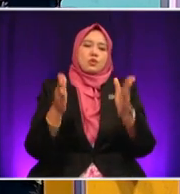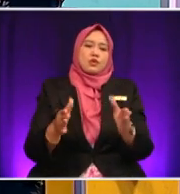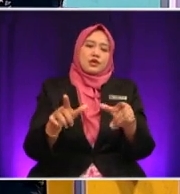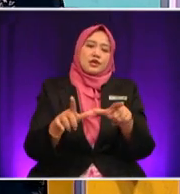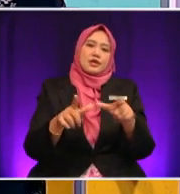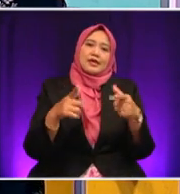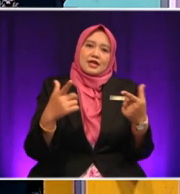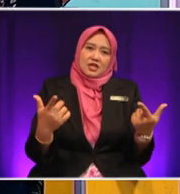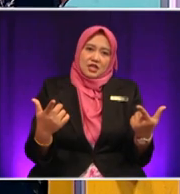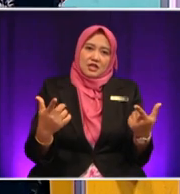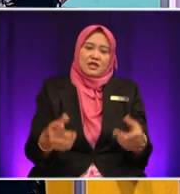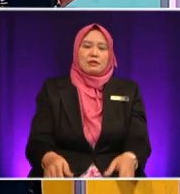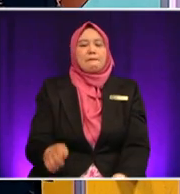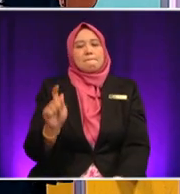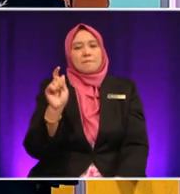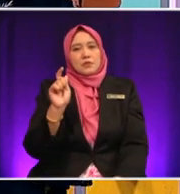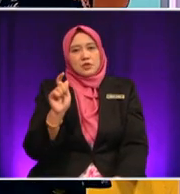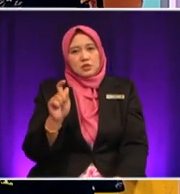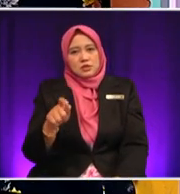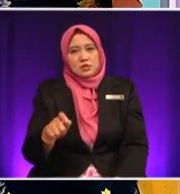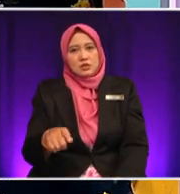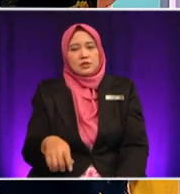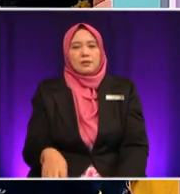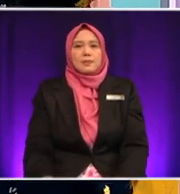hak orang lain Jadi hati-hati ya anak muda